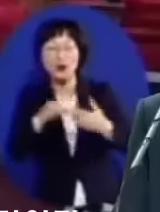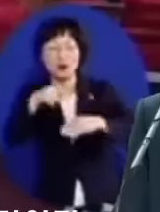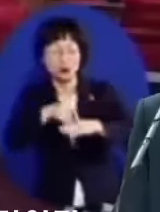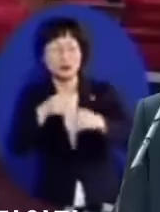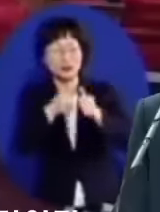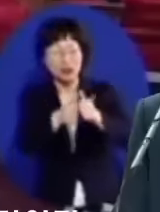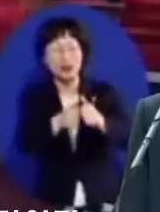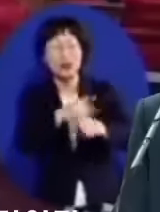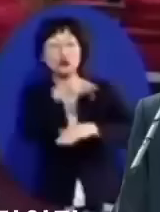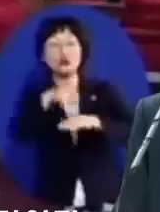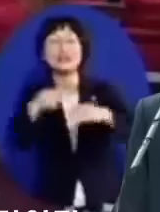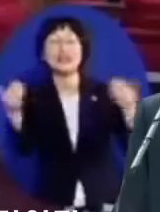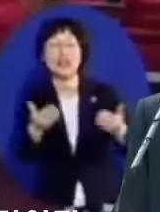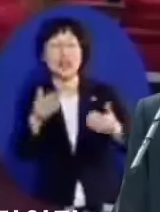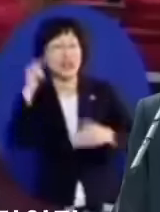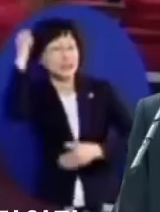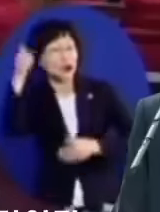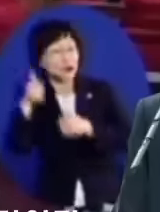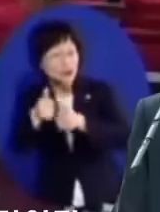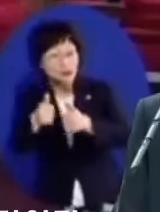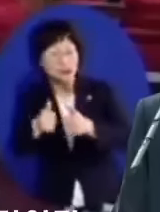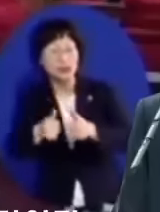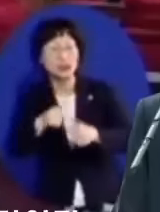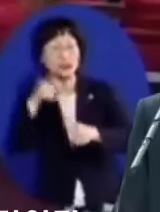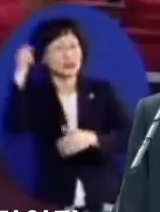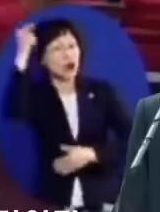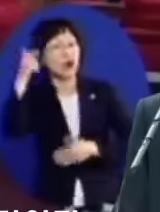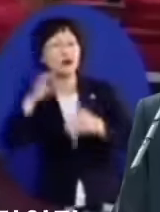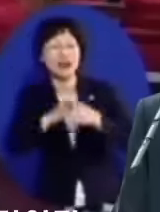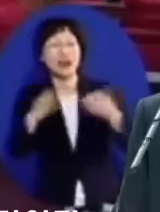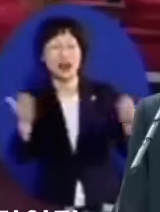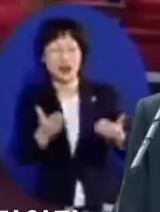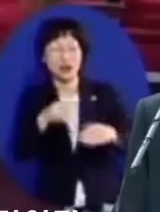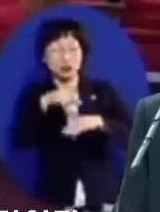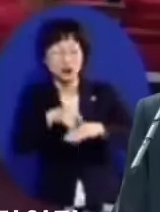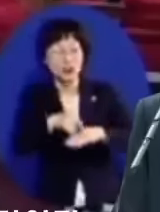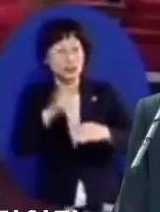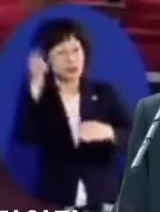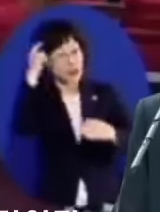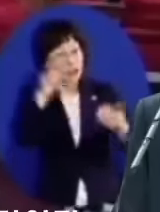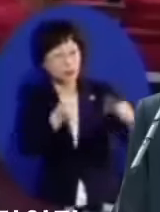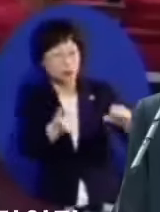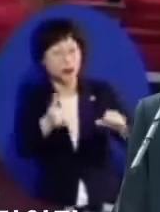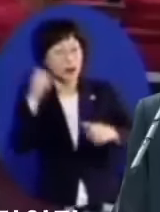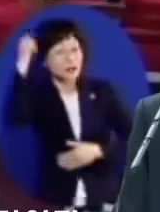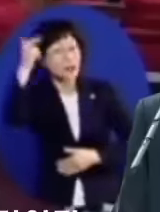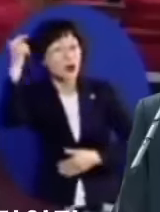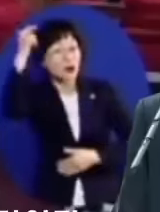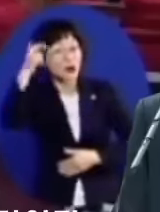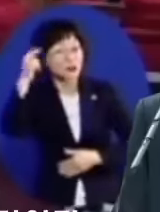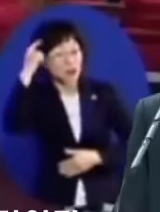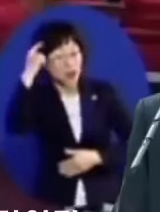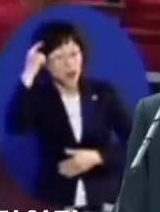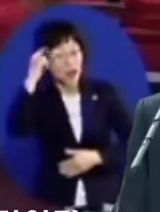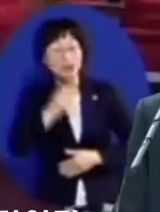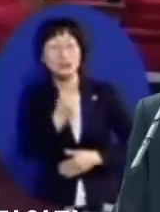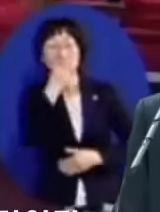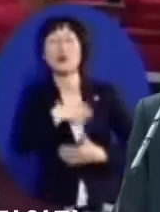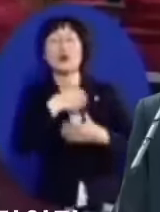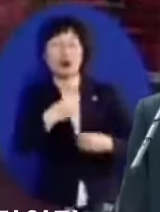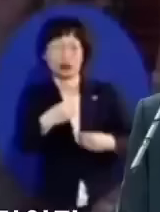자는 육신의 일을 영을 따르는 자는 영의 일을 생각하나니 육신의 생각은 사망이요 영의 생각은 생명과 평안이니라.